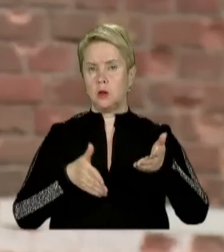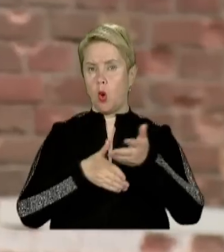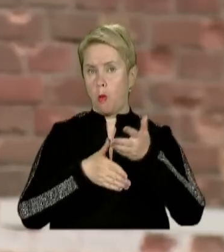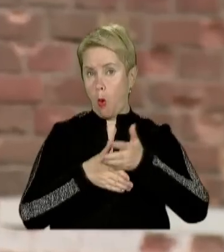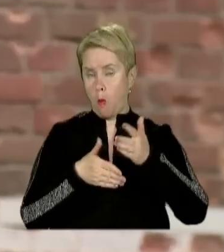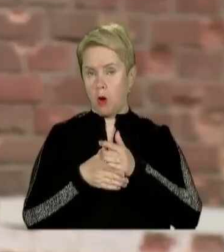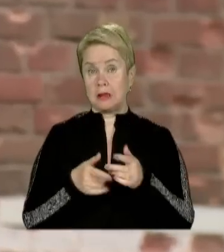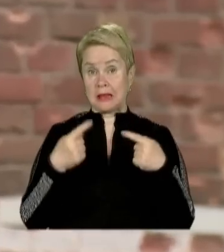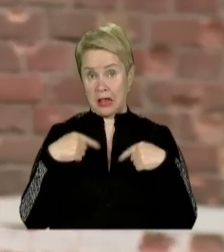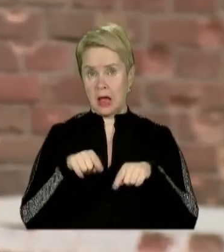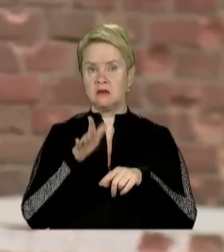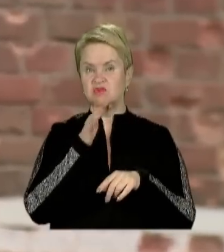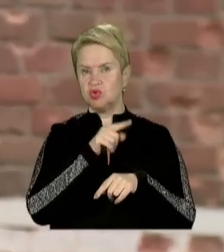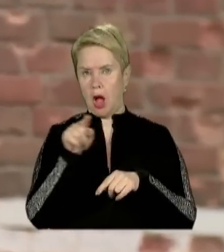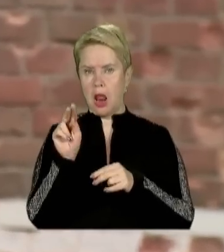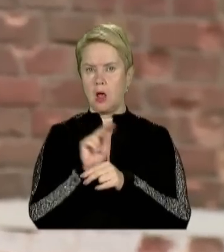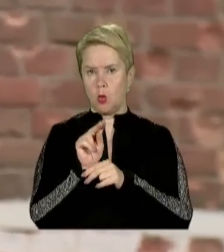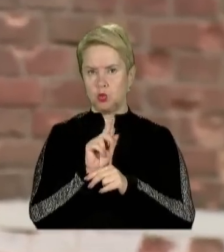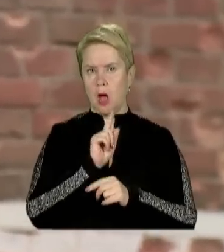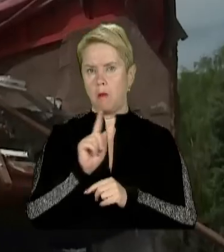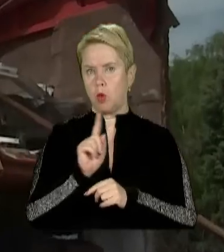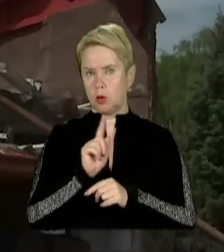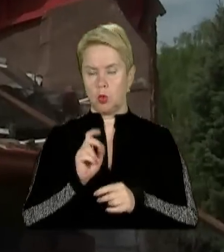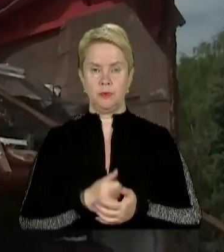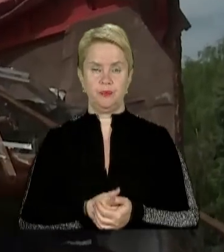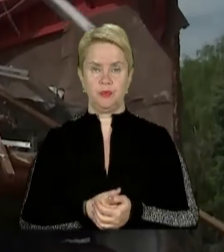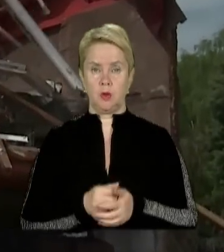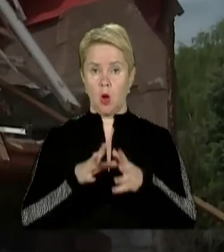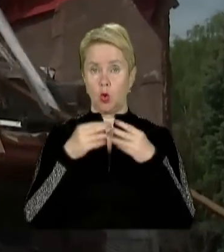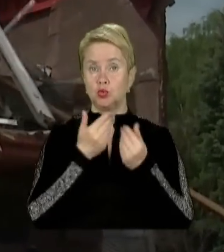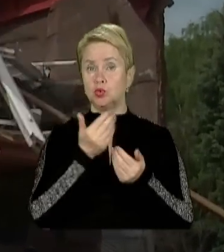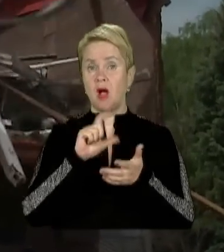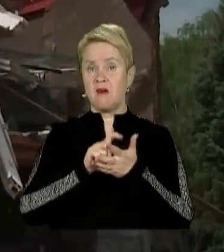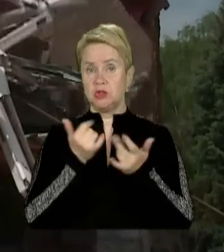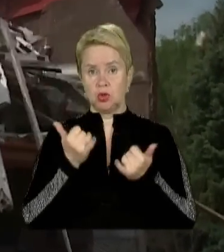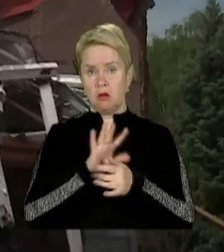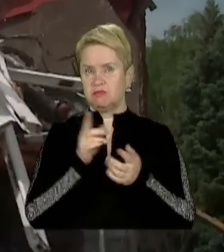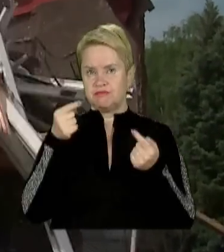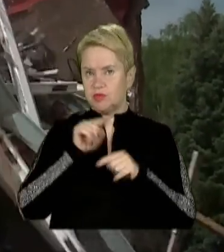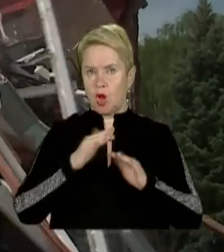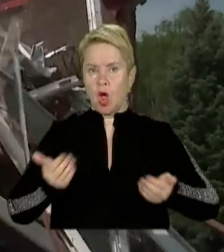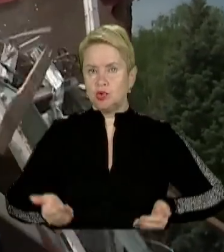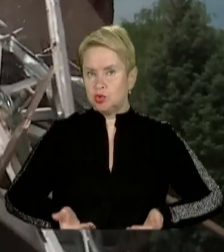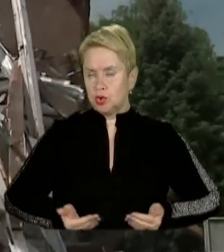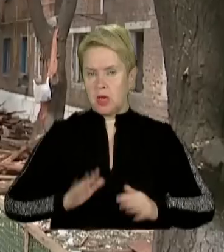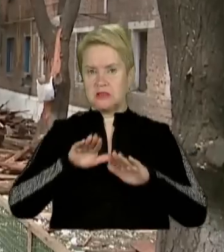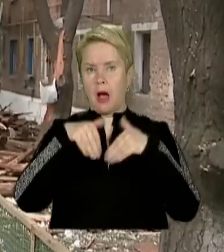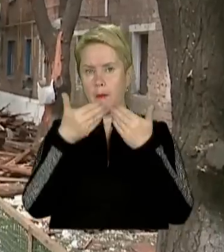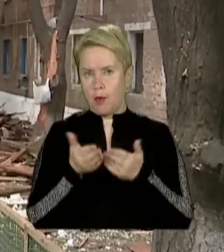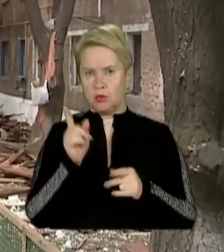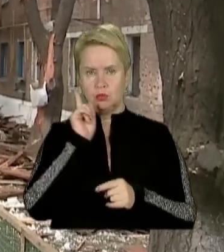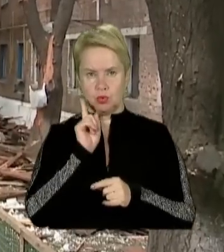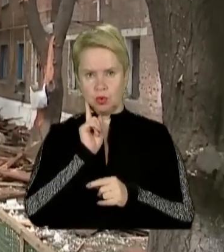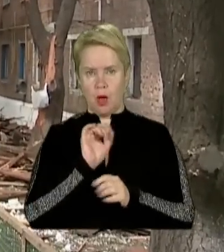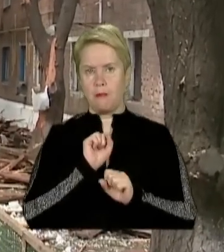допомога. На даний час вони лікуються амбулаторно. Родинам, чиї квартири наразі непридатні до життя, запропонували